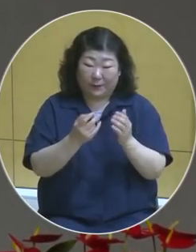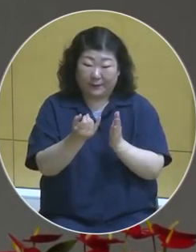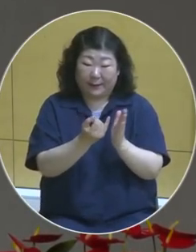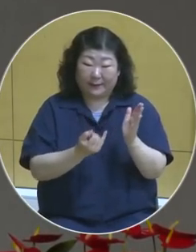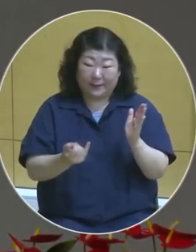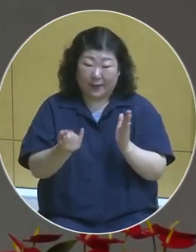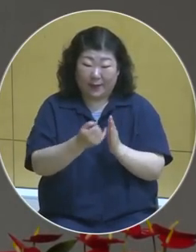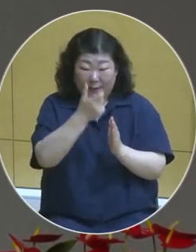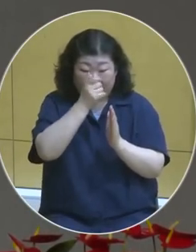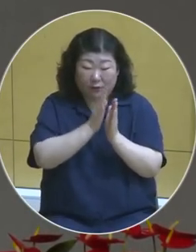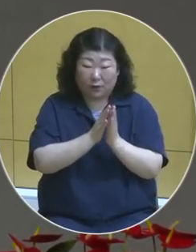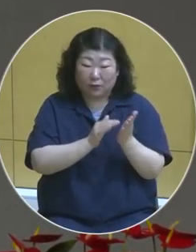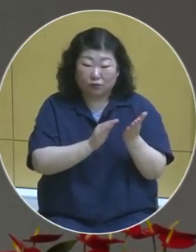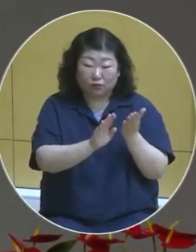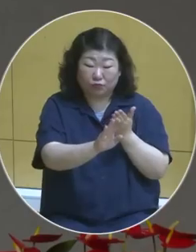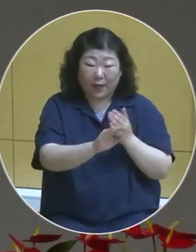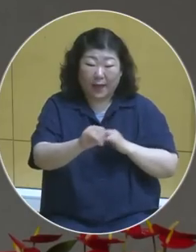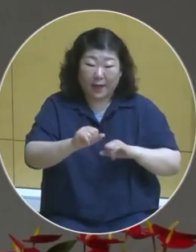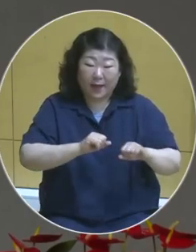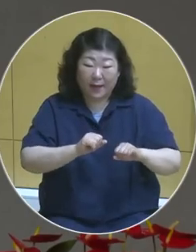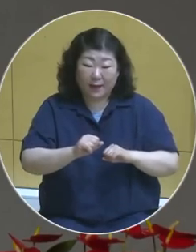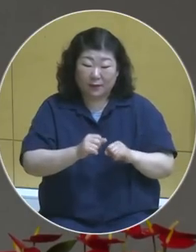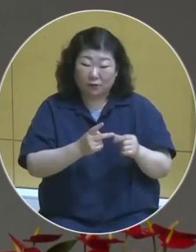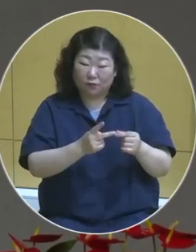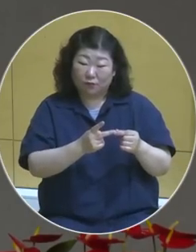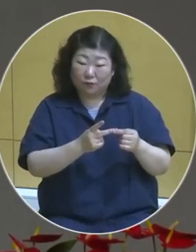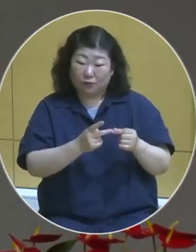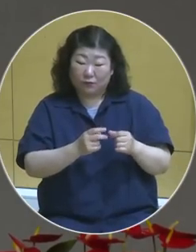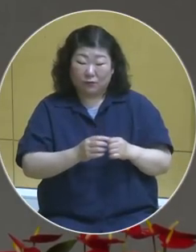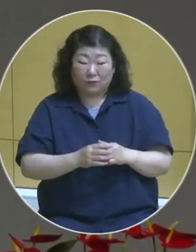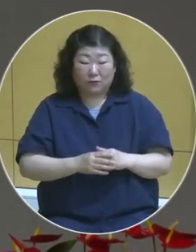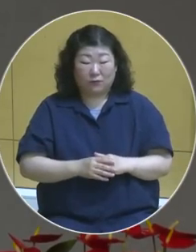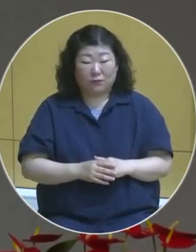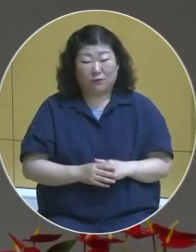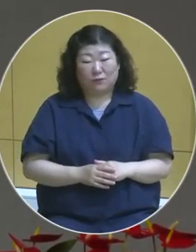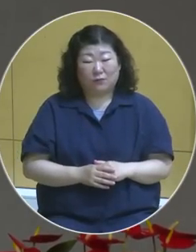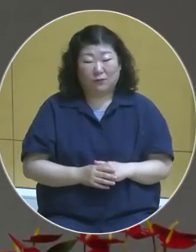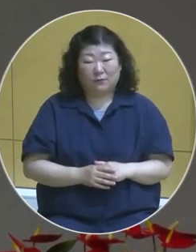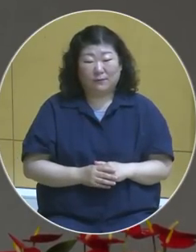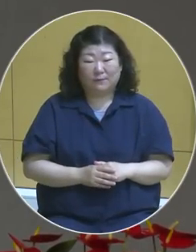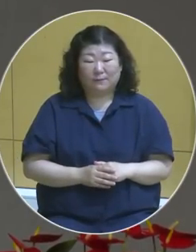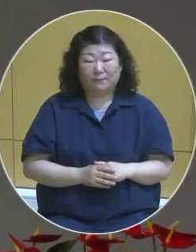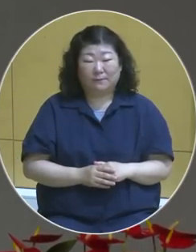기도한 이후에 그가 했던 두 번째 일은 무엇입니까?